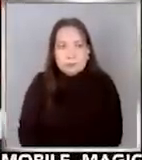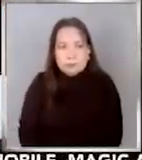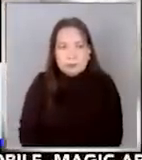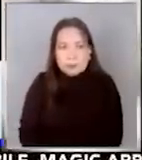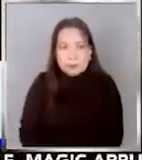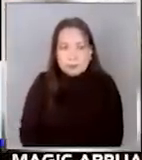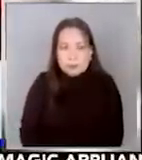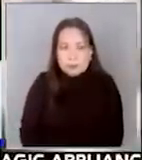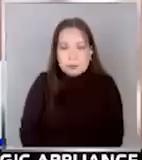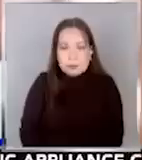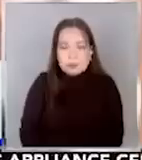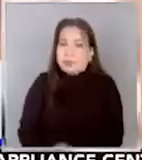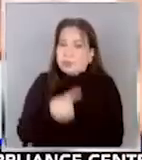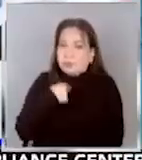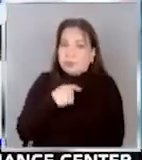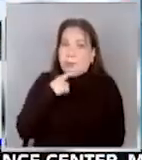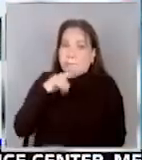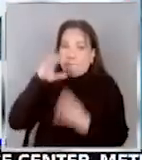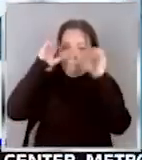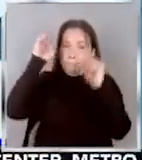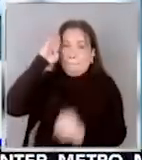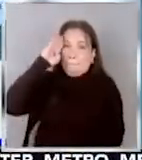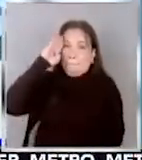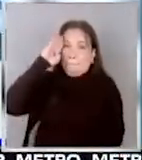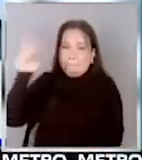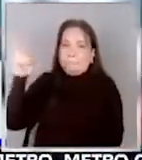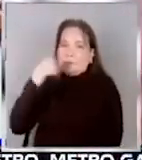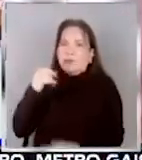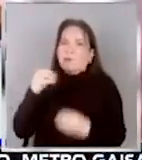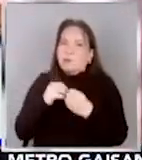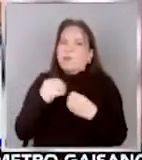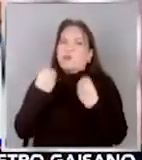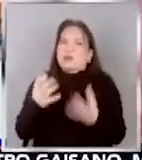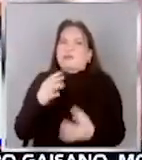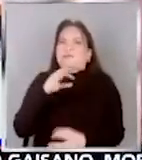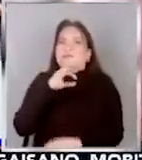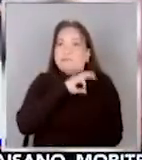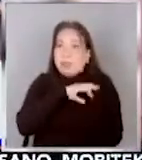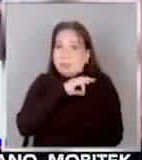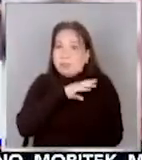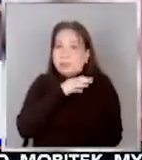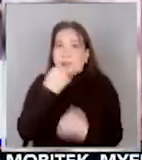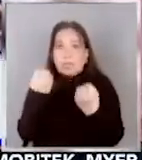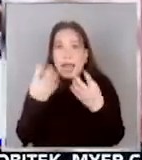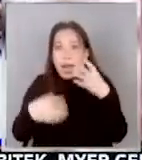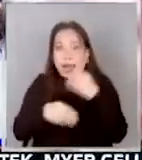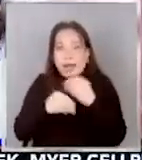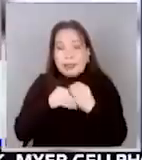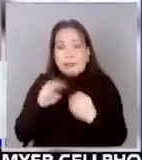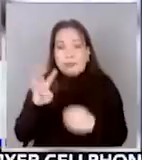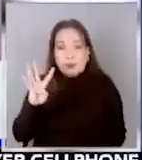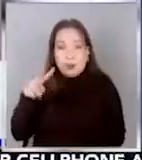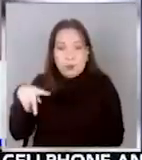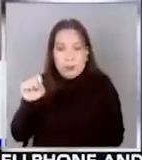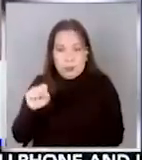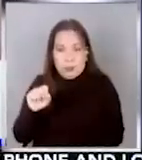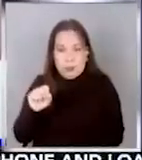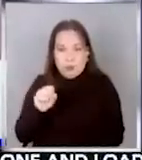Gusto raw ni Pangulong Marcos na mas marami pa ang makinabang sa 4Ps o ang Pantawid Pamilyang Pilipino Program.